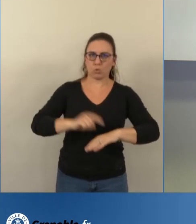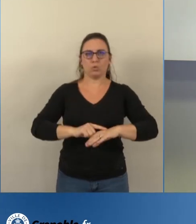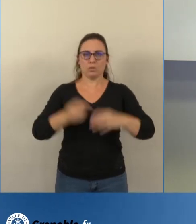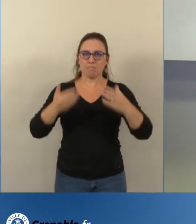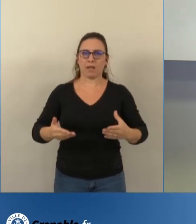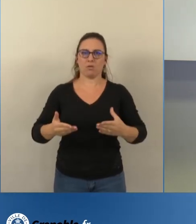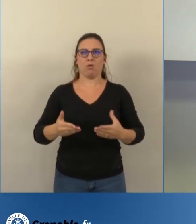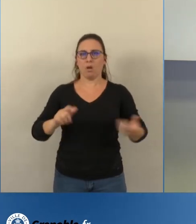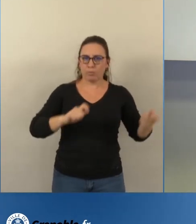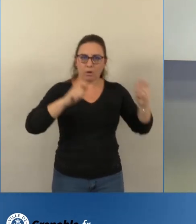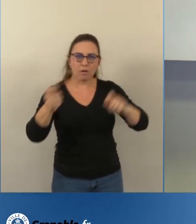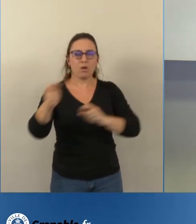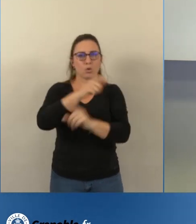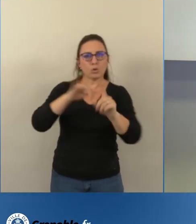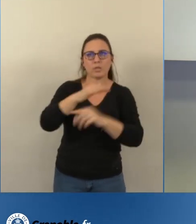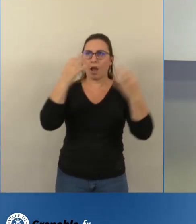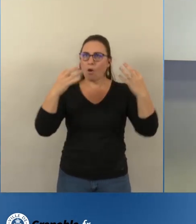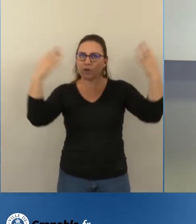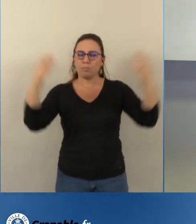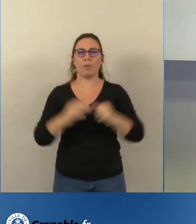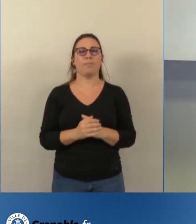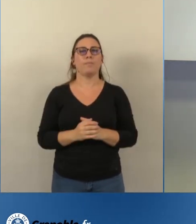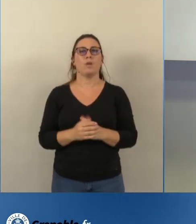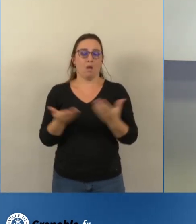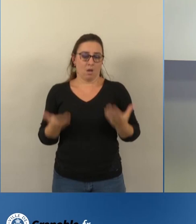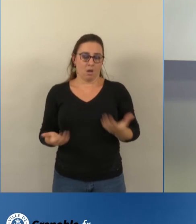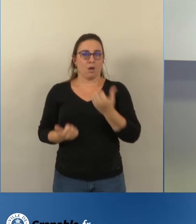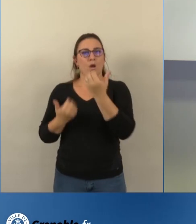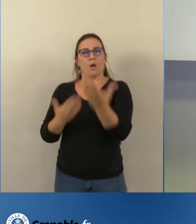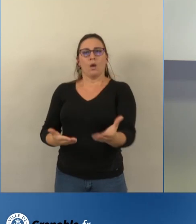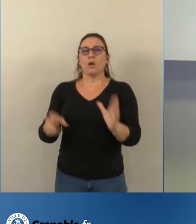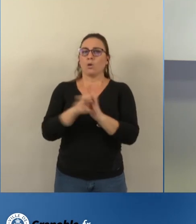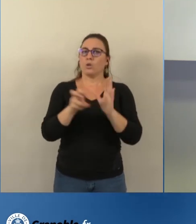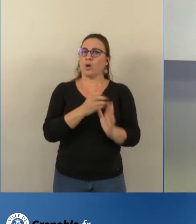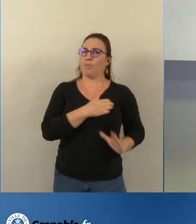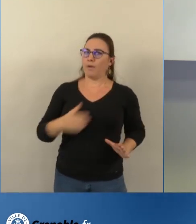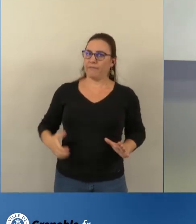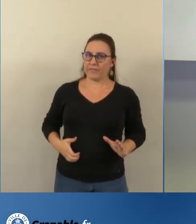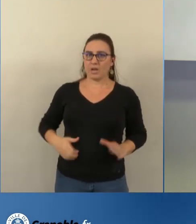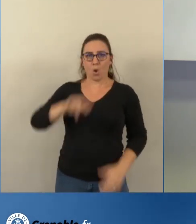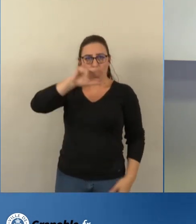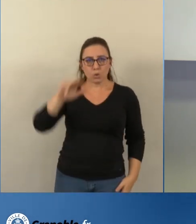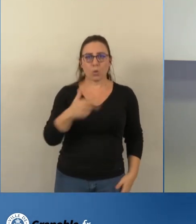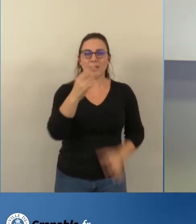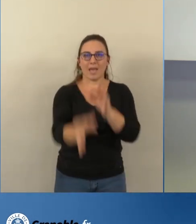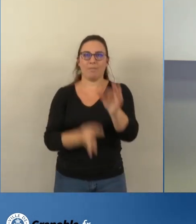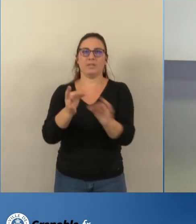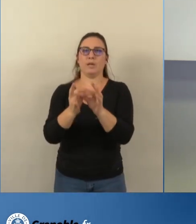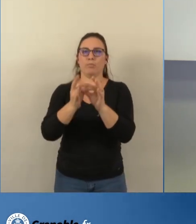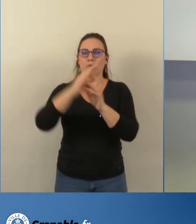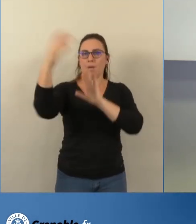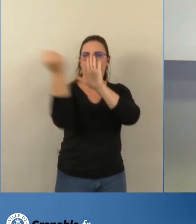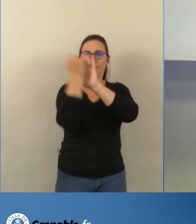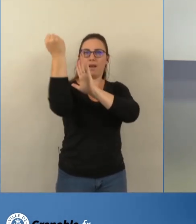environnementale et sociale et nous vous proposons aujourd'hui d'engager la ville de Grenoble dans un troisième cycle de labellisation